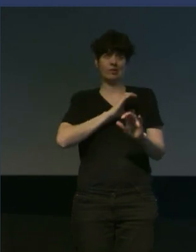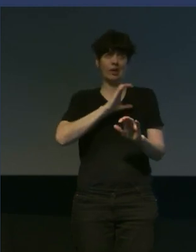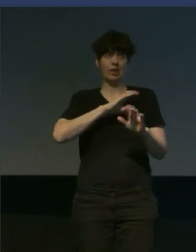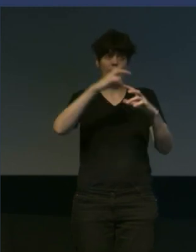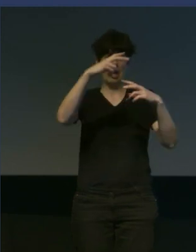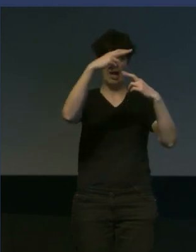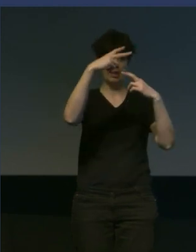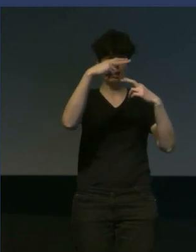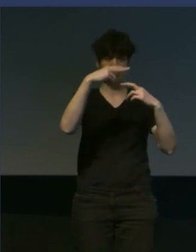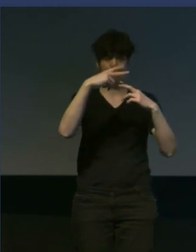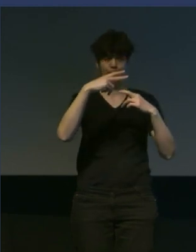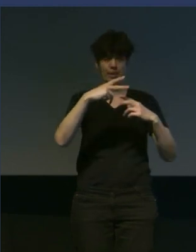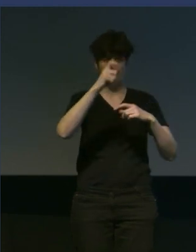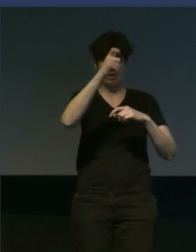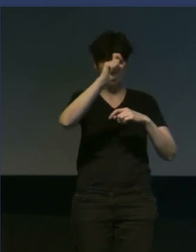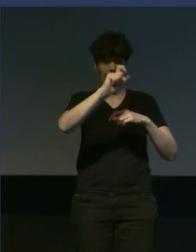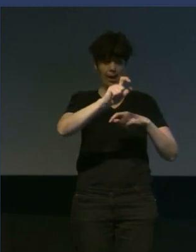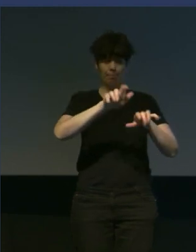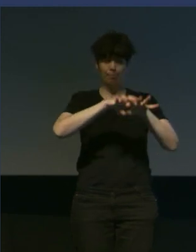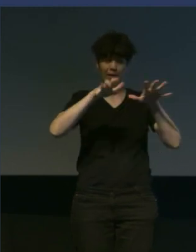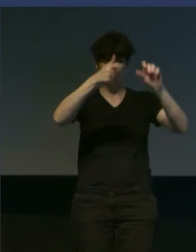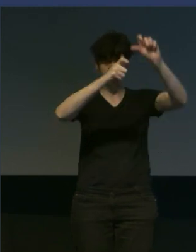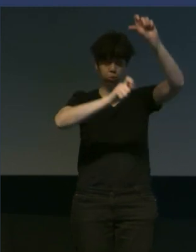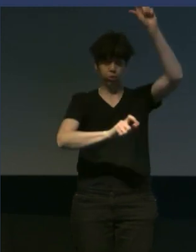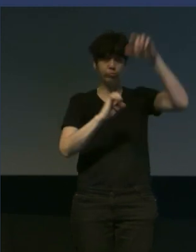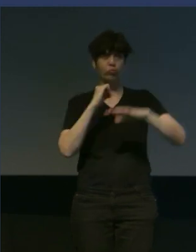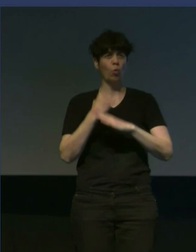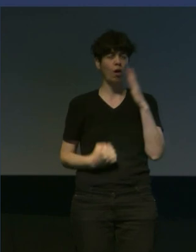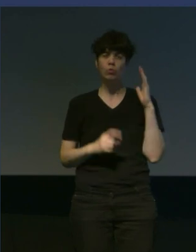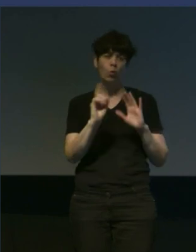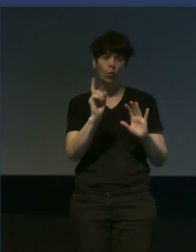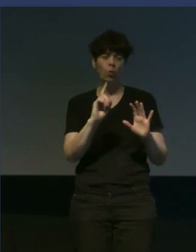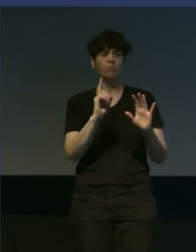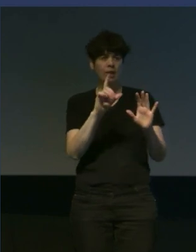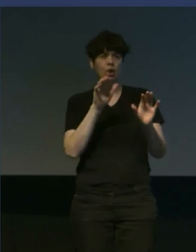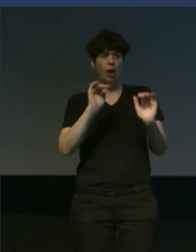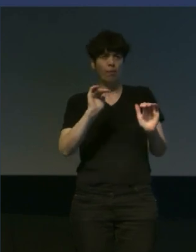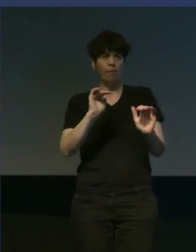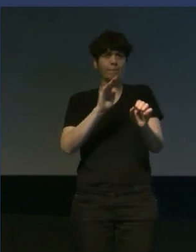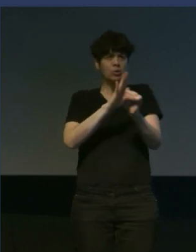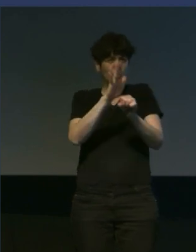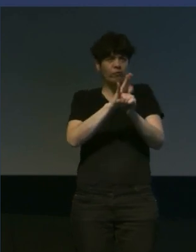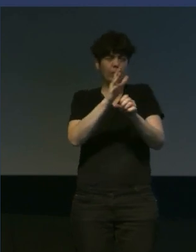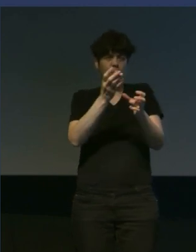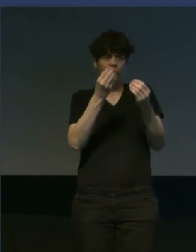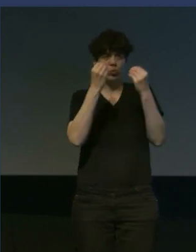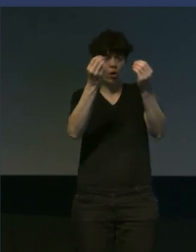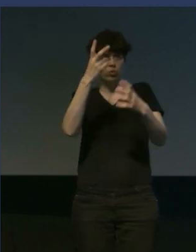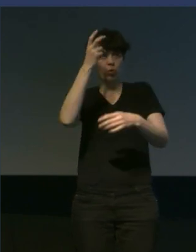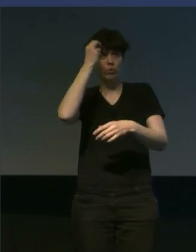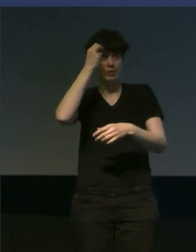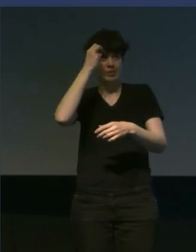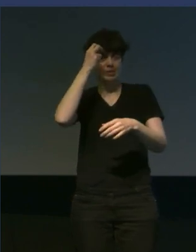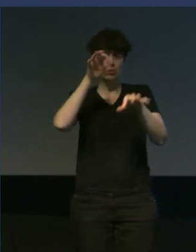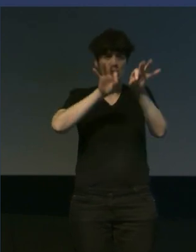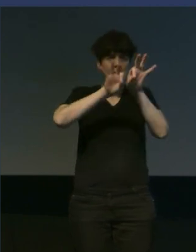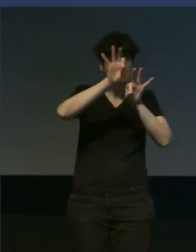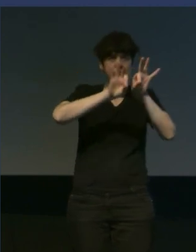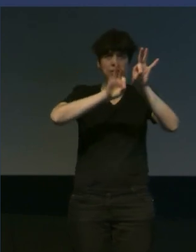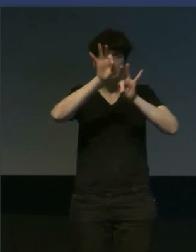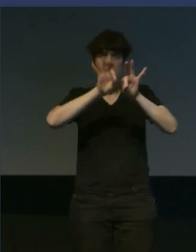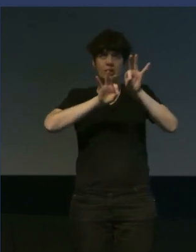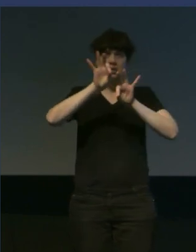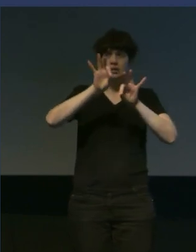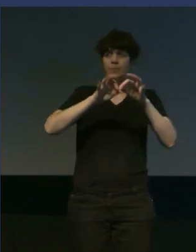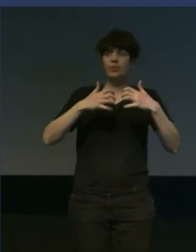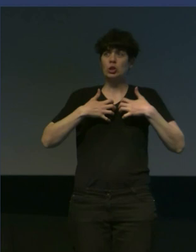monde. Et je ne peux en mettre pas assez pour pas qu'on ne comprenne pas. Donc, c'est juste une idée là que je t'observe sur le scientifique